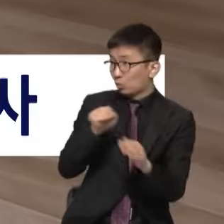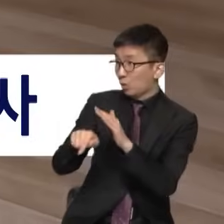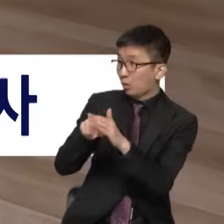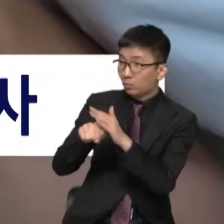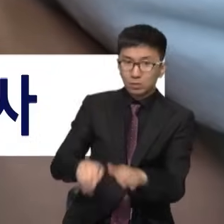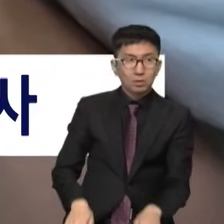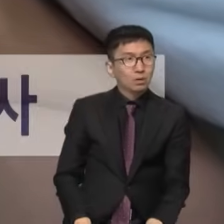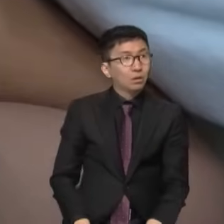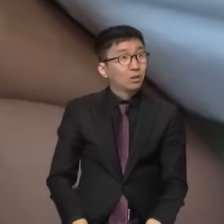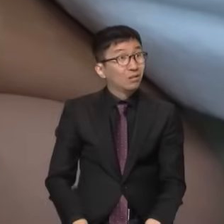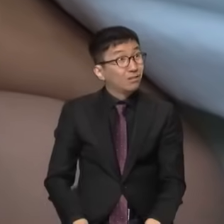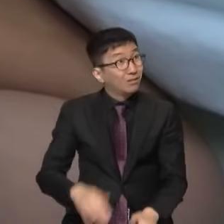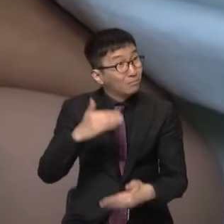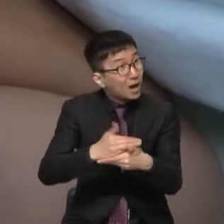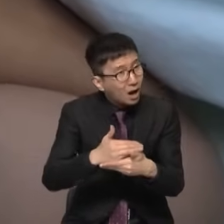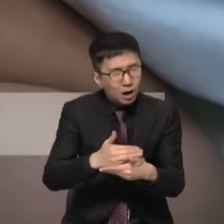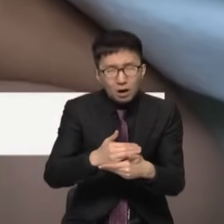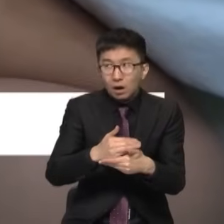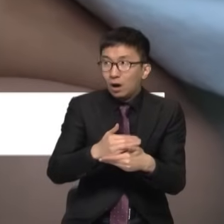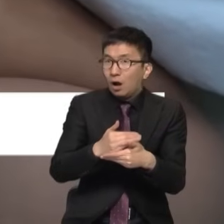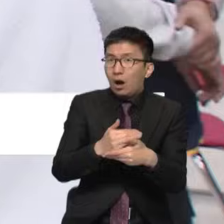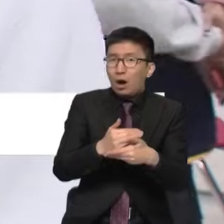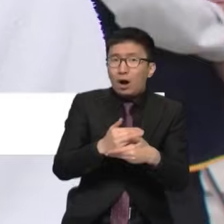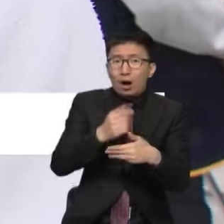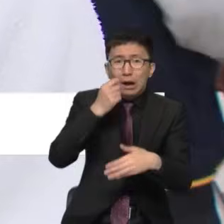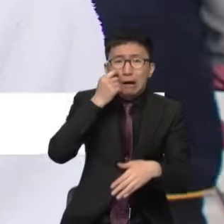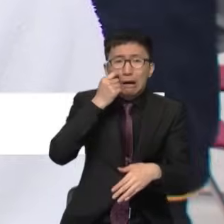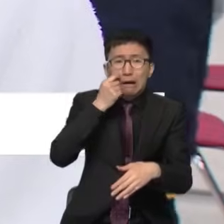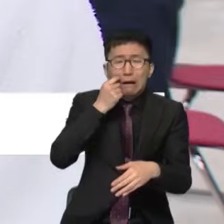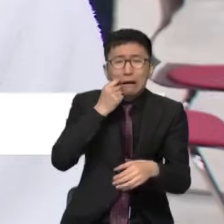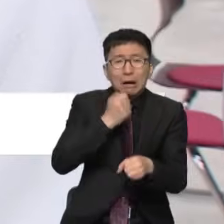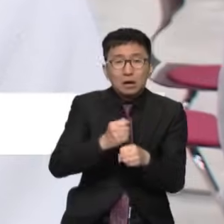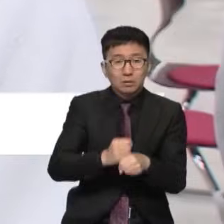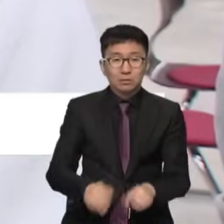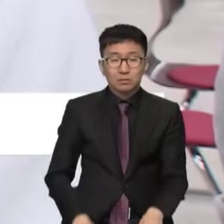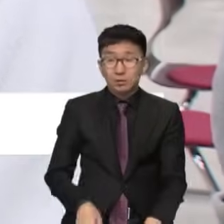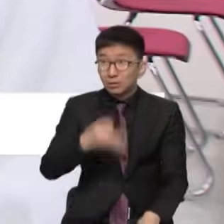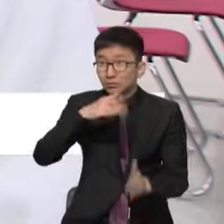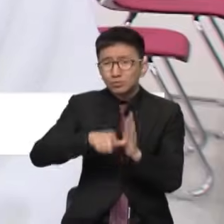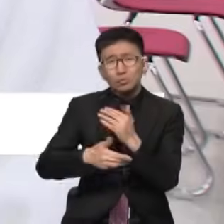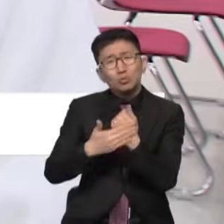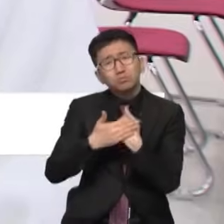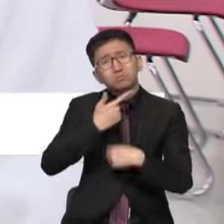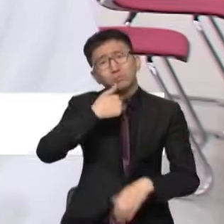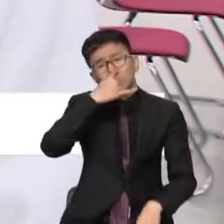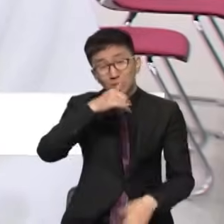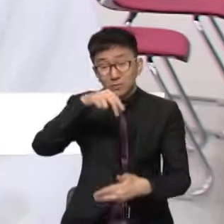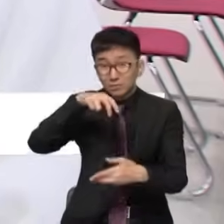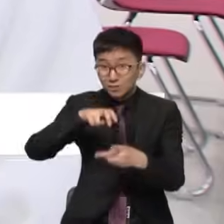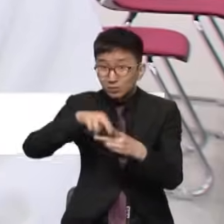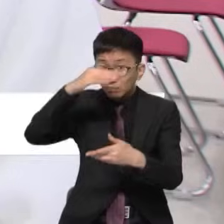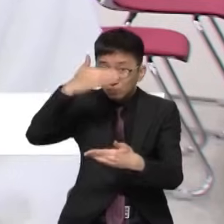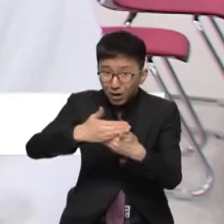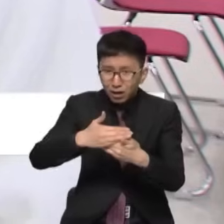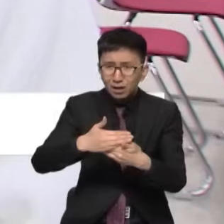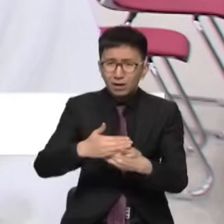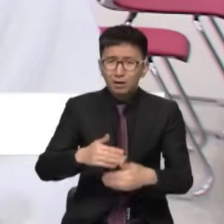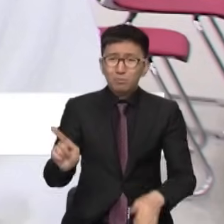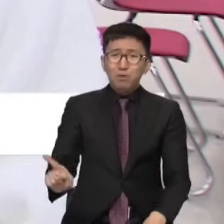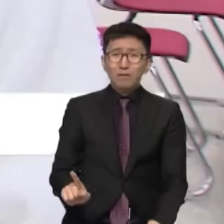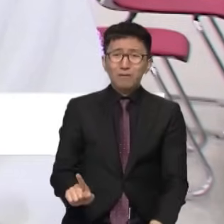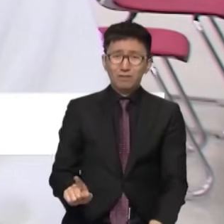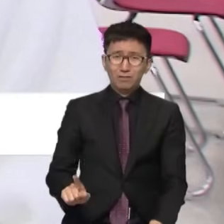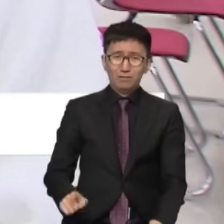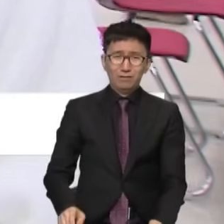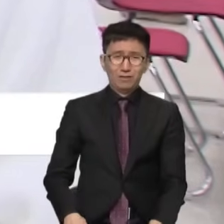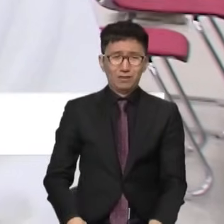안타까움을 표현했습니다. 힘들 때 젊음 받았습니다. 타미미순, 루스,